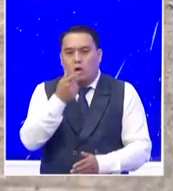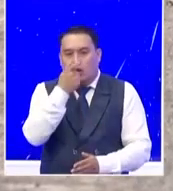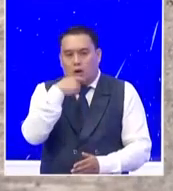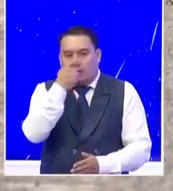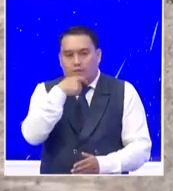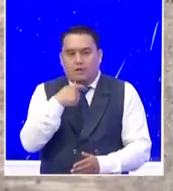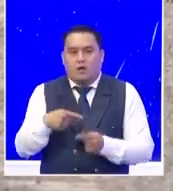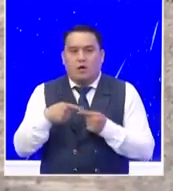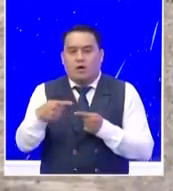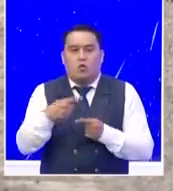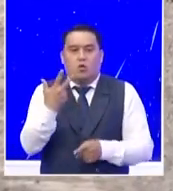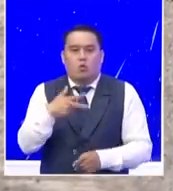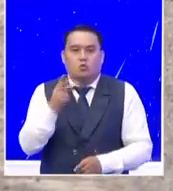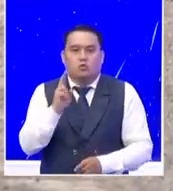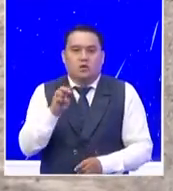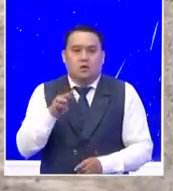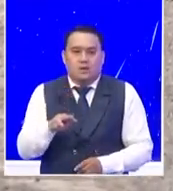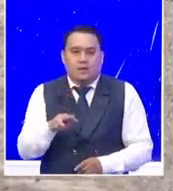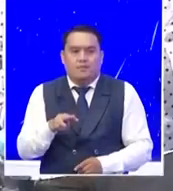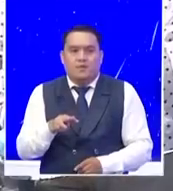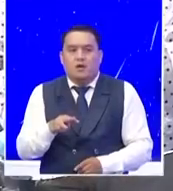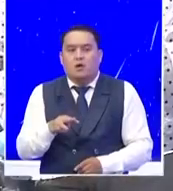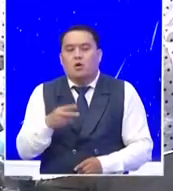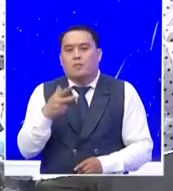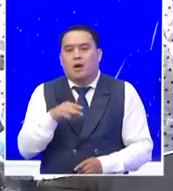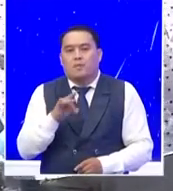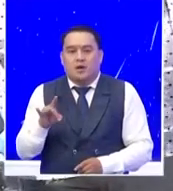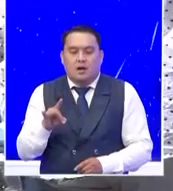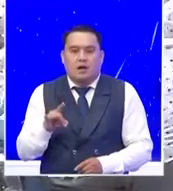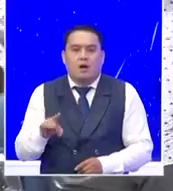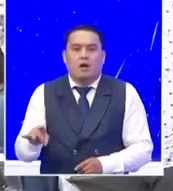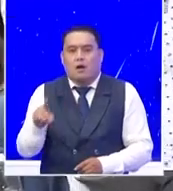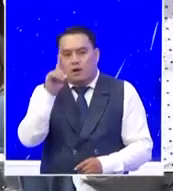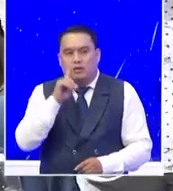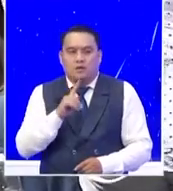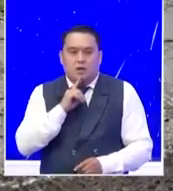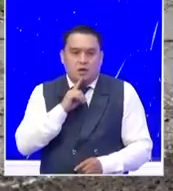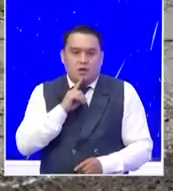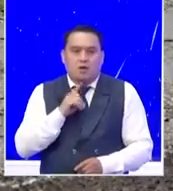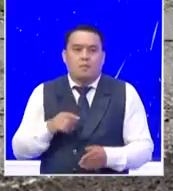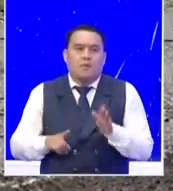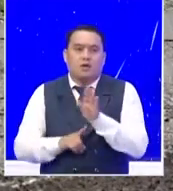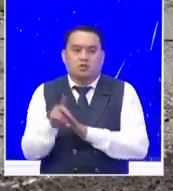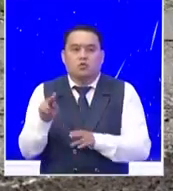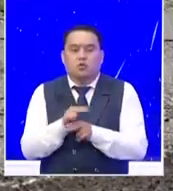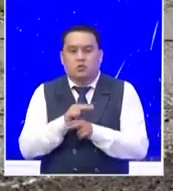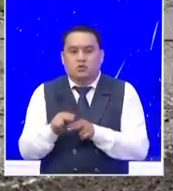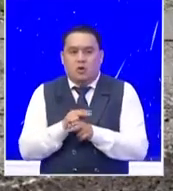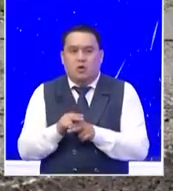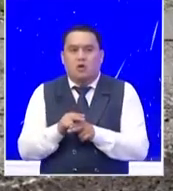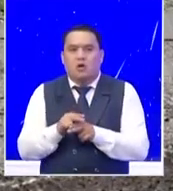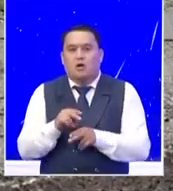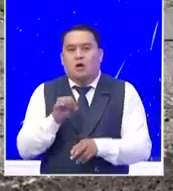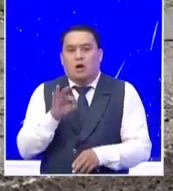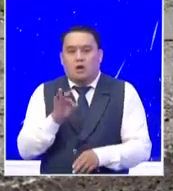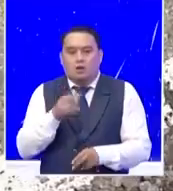жол арақашықтығы 30 шақырым болады. 2018 жылдың мамыр айында береке мердігер компаниясы бастаған жөндеу жұмыстары сол жылдың қазан